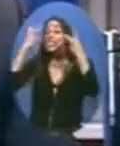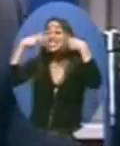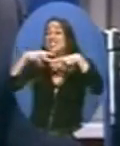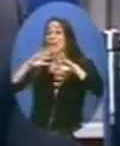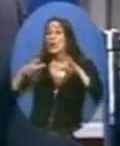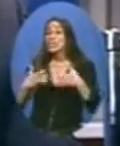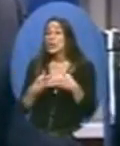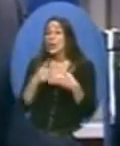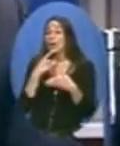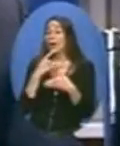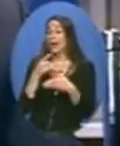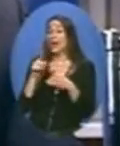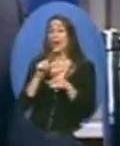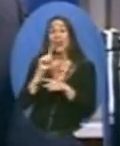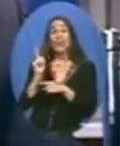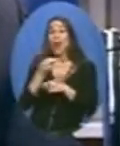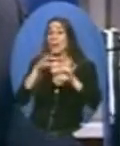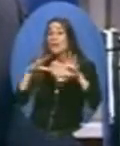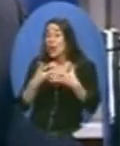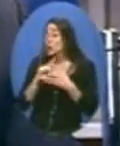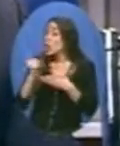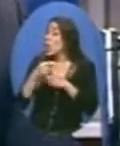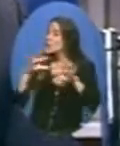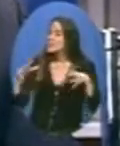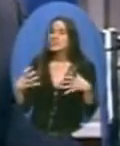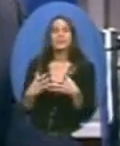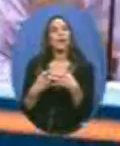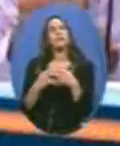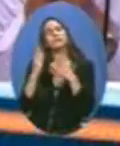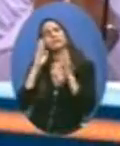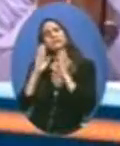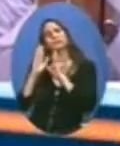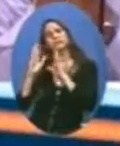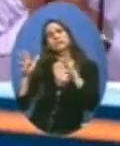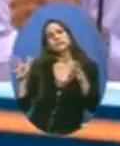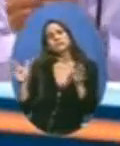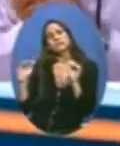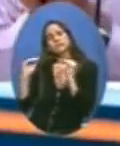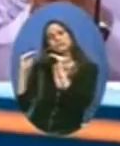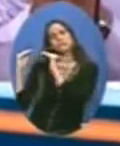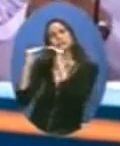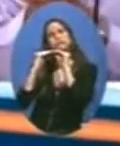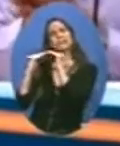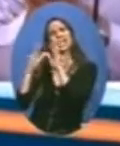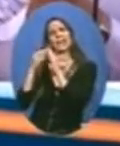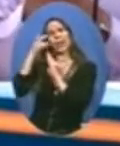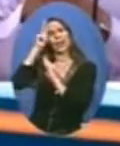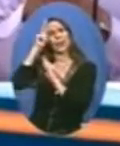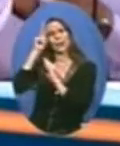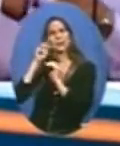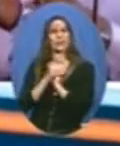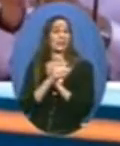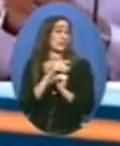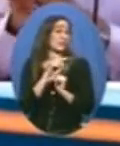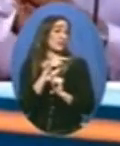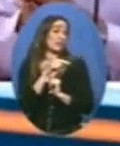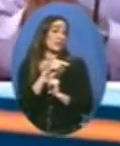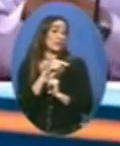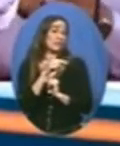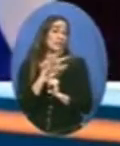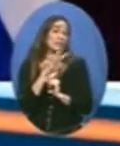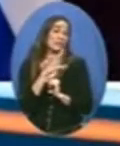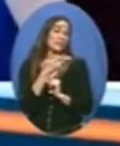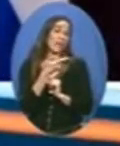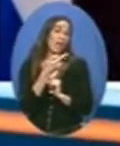בענייני תקשורת, כל המפלגות, כל הסיעות מיישרות קו עם הליכוד. זה מה שצריך להיות, זה מה שאנחנו מצפים שיהיה. זה סעיף שדרך אגב, אם